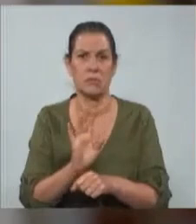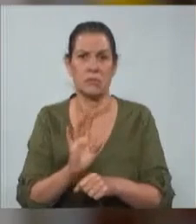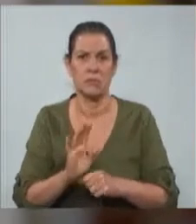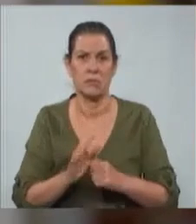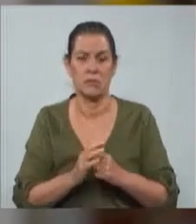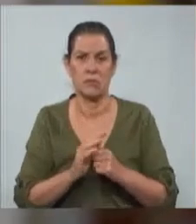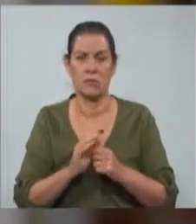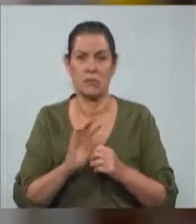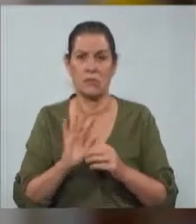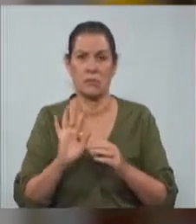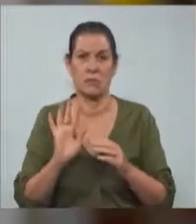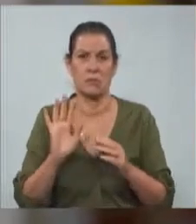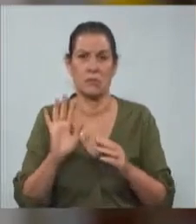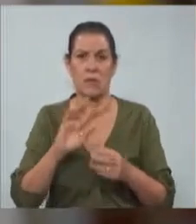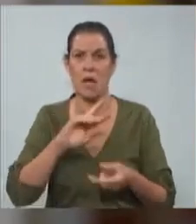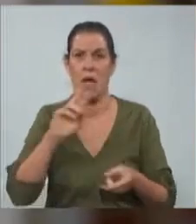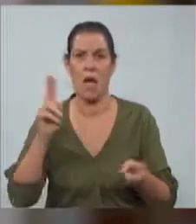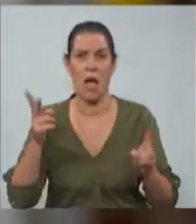העולם